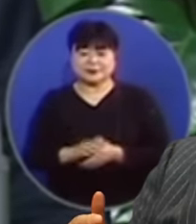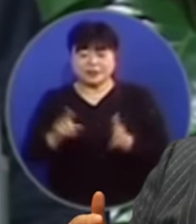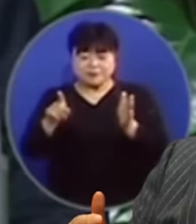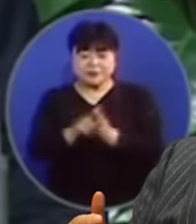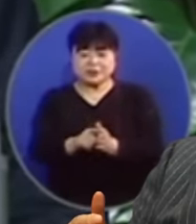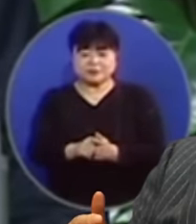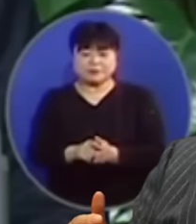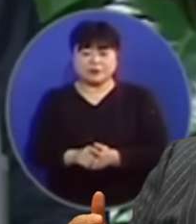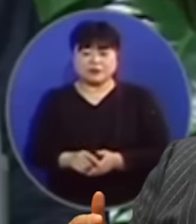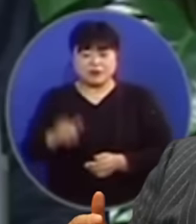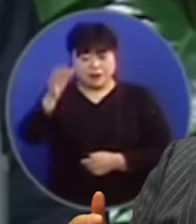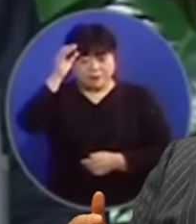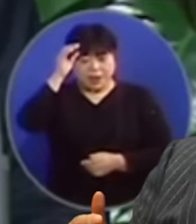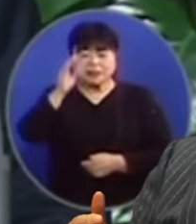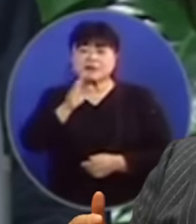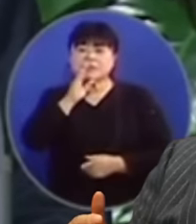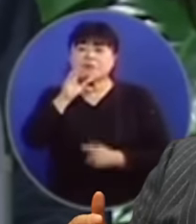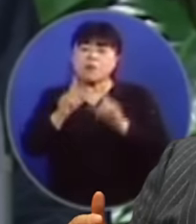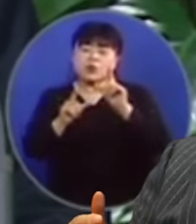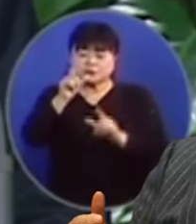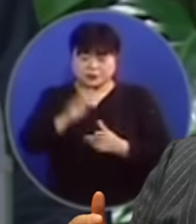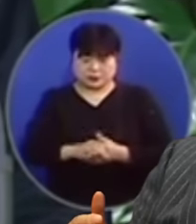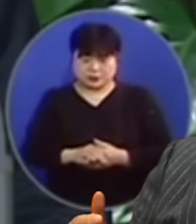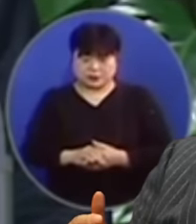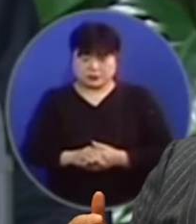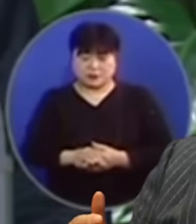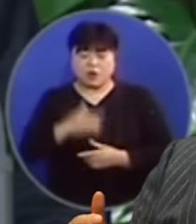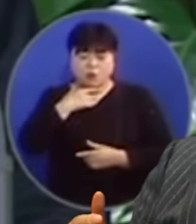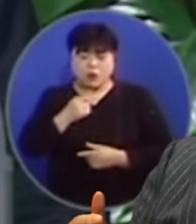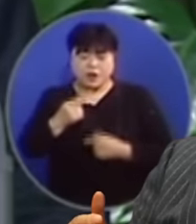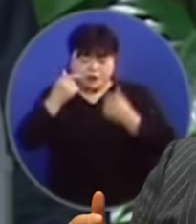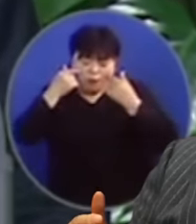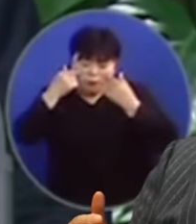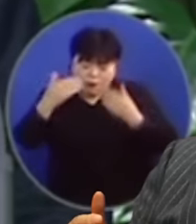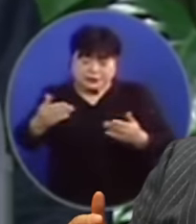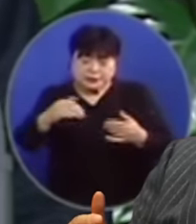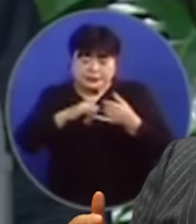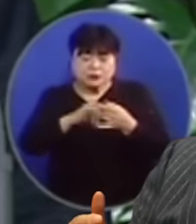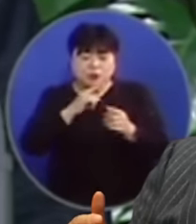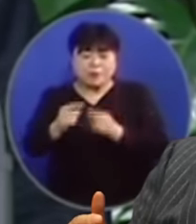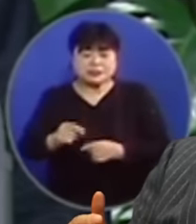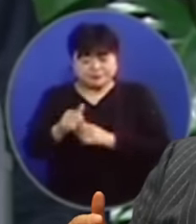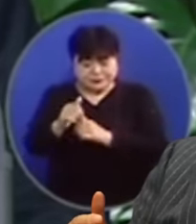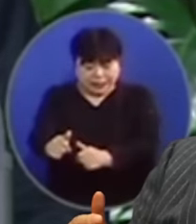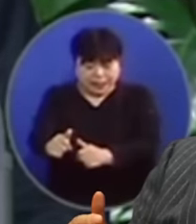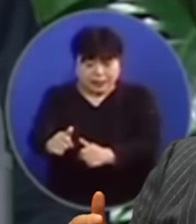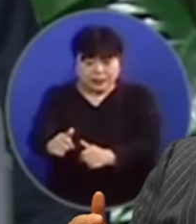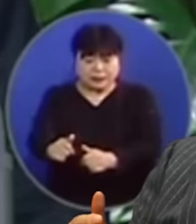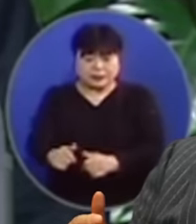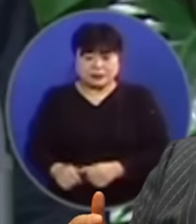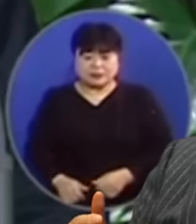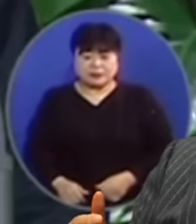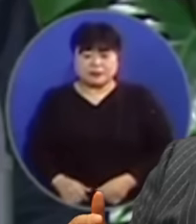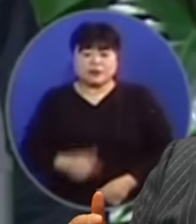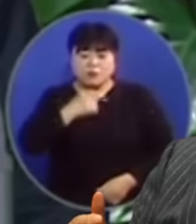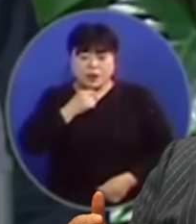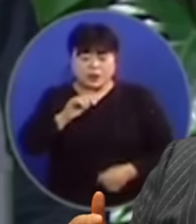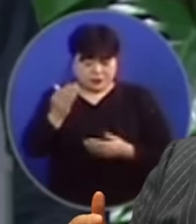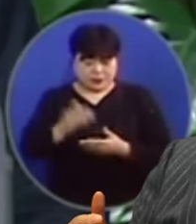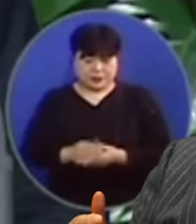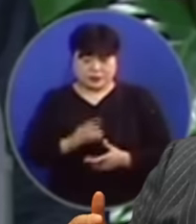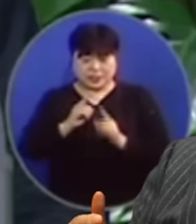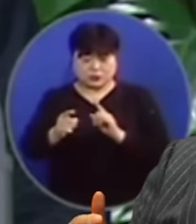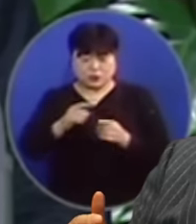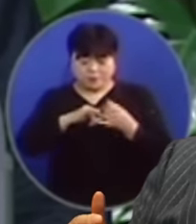믿음은 바라는 것들의 실상이기 때문에 바라는 것이 분명해야 돼요. 약속의 말씀을 따라서 바라는 것입니다.